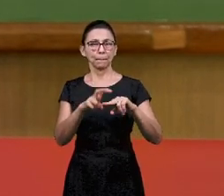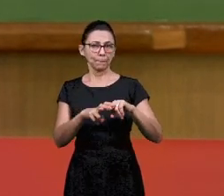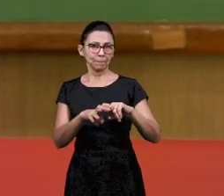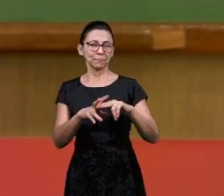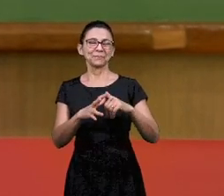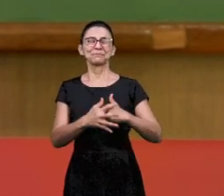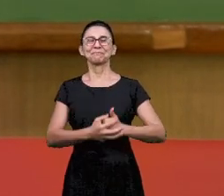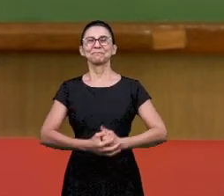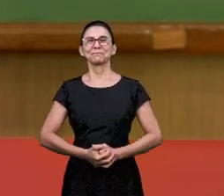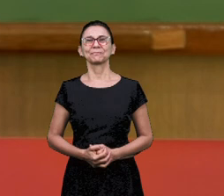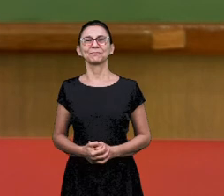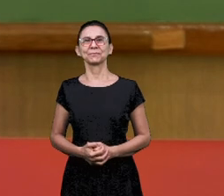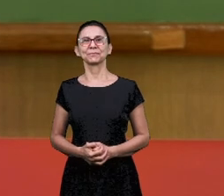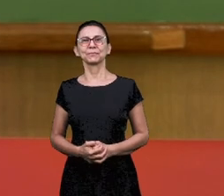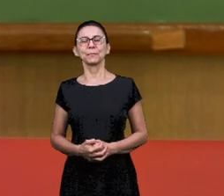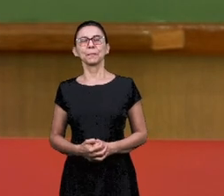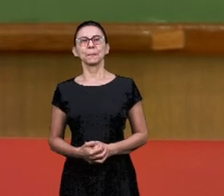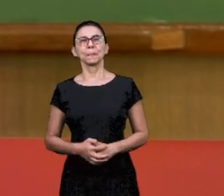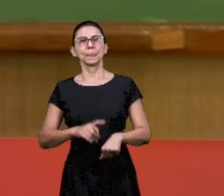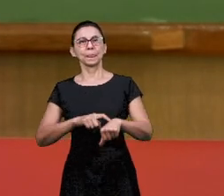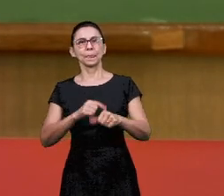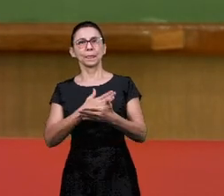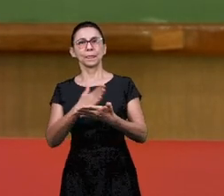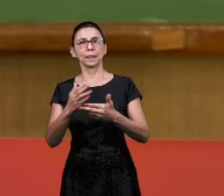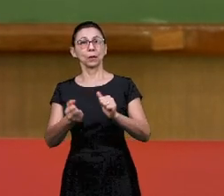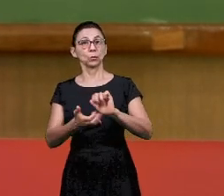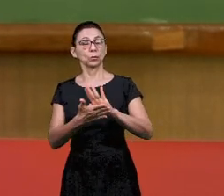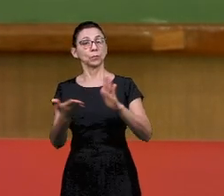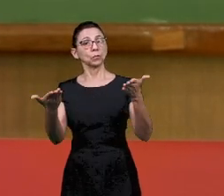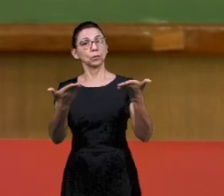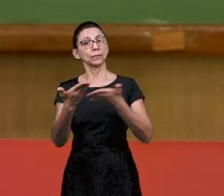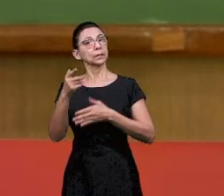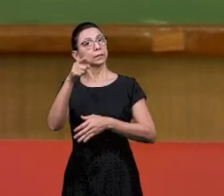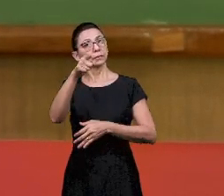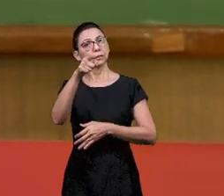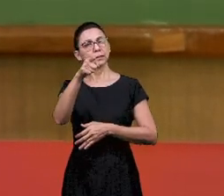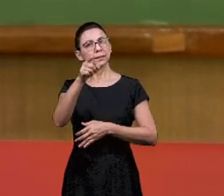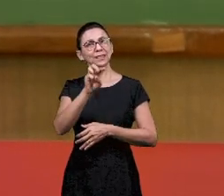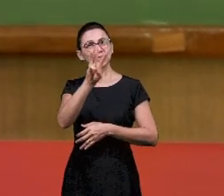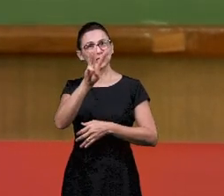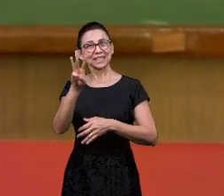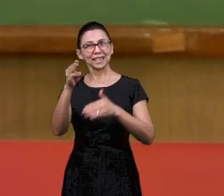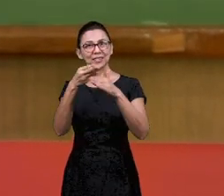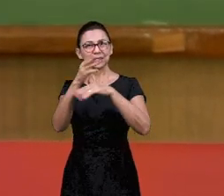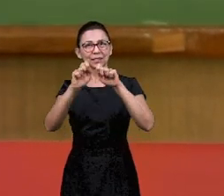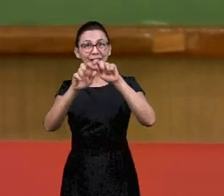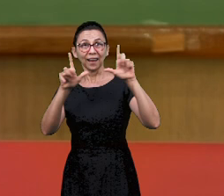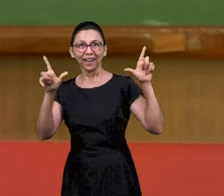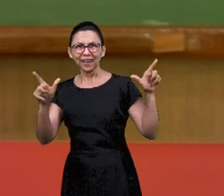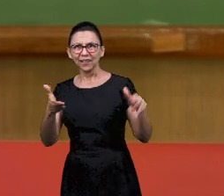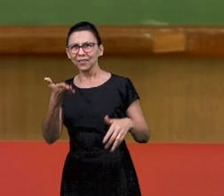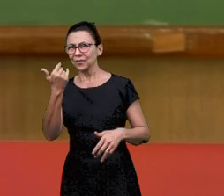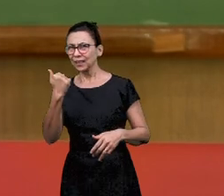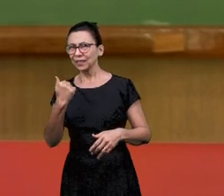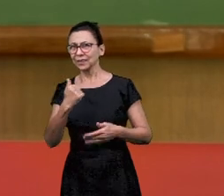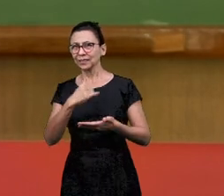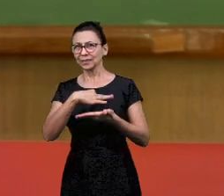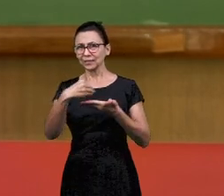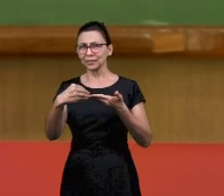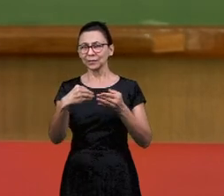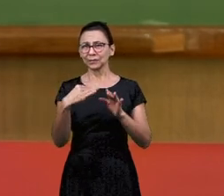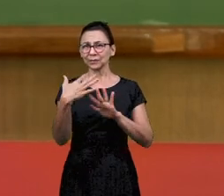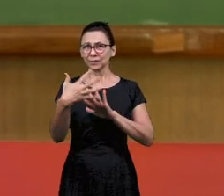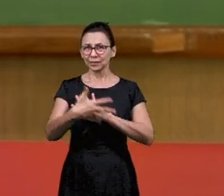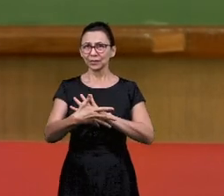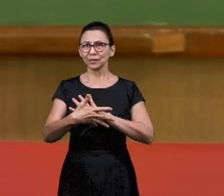s'asseoir. Nous allons maintenant louer le Seigneur. Je veux vous inviter, vous qui avez reçu le lien, et louer avec